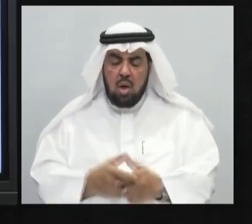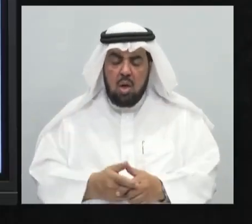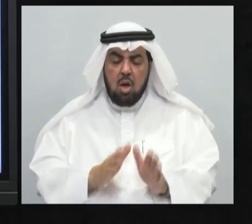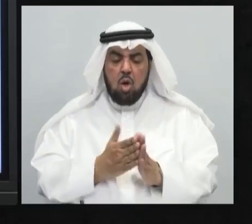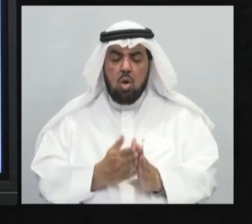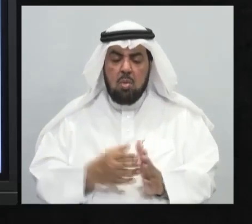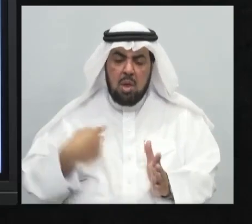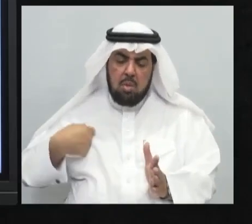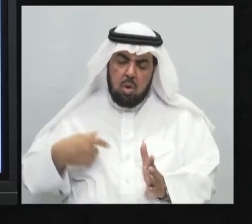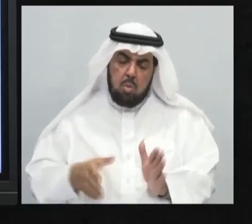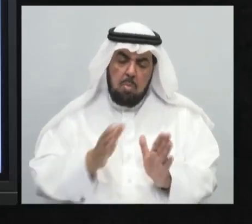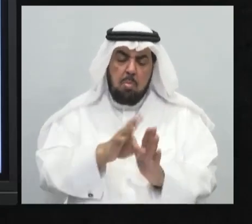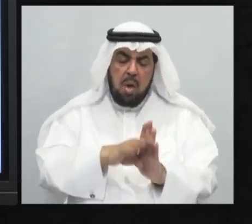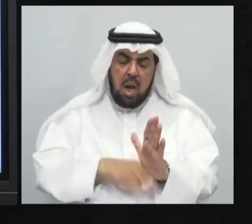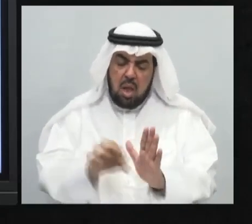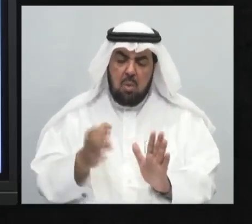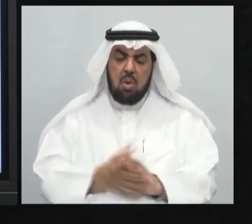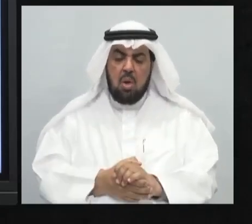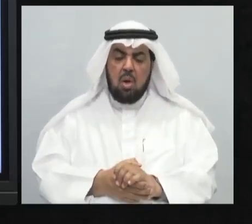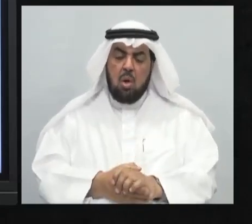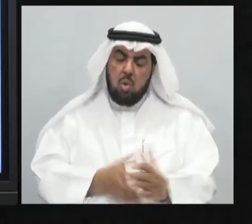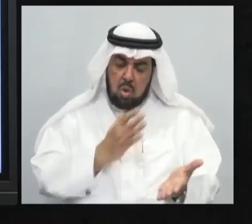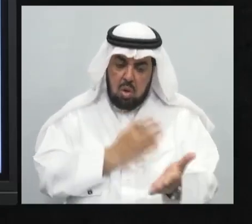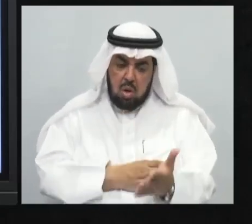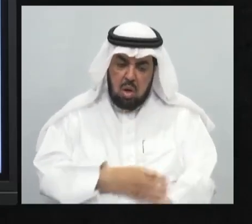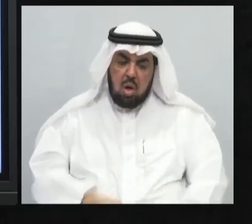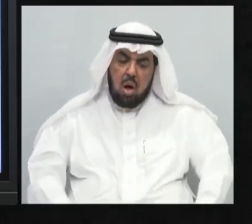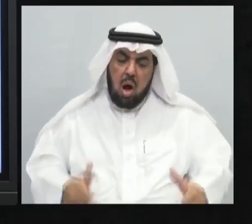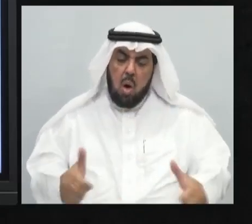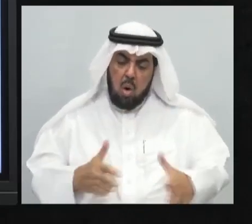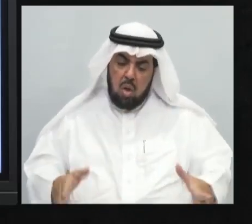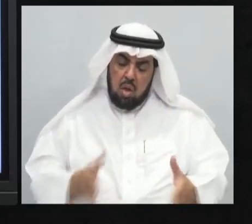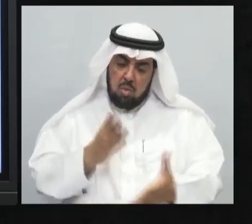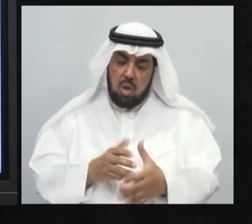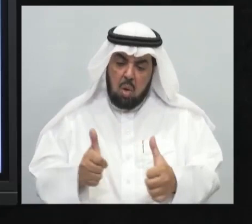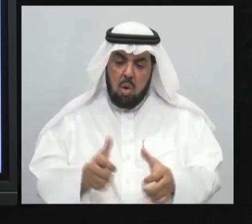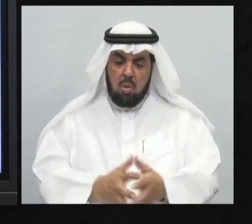من اين اخذت بياناتك يكون التقرير اكثر